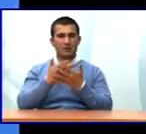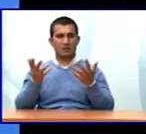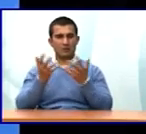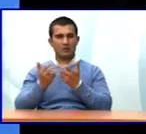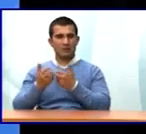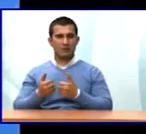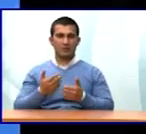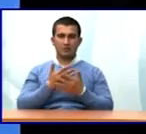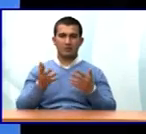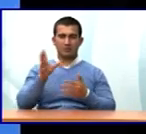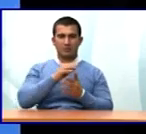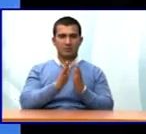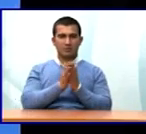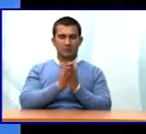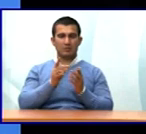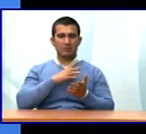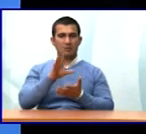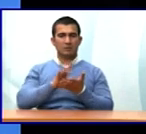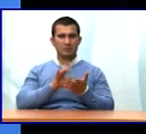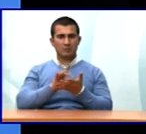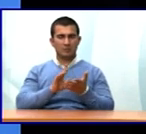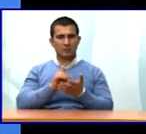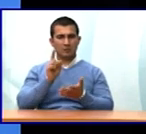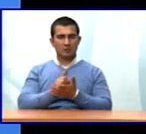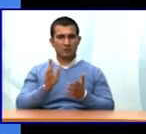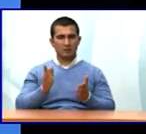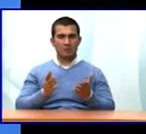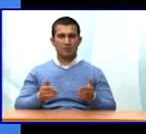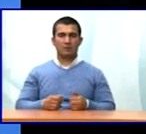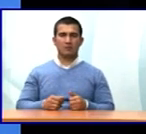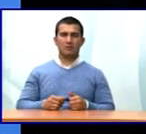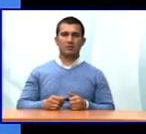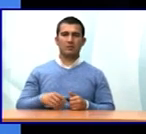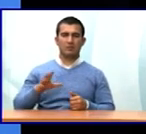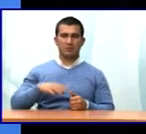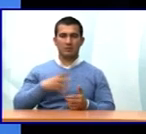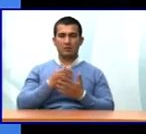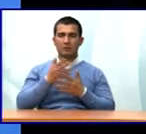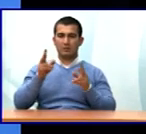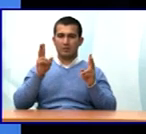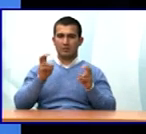jadvalni kitobdan daftaringizga chiroyli qilib ko'chirib yozib olasiz. Albatta, ularning nomi, formulalari